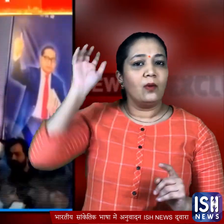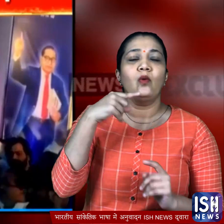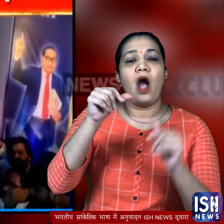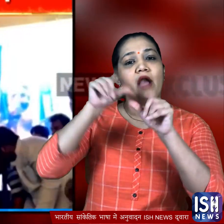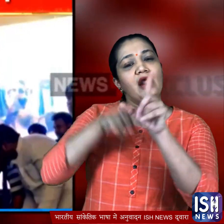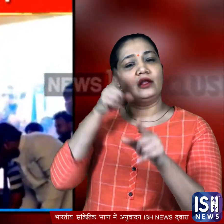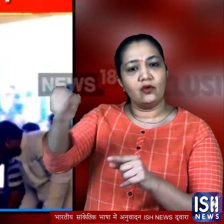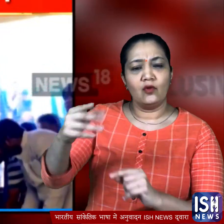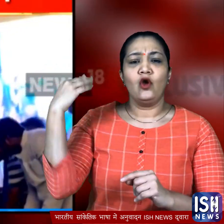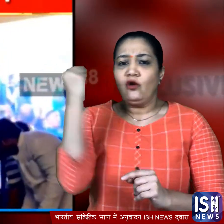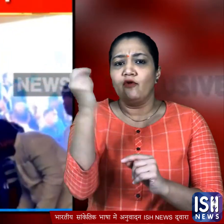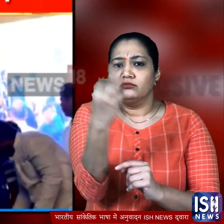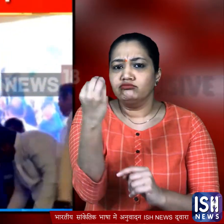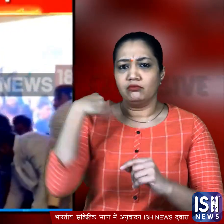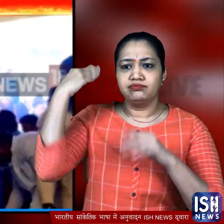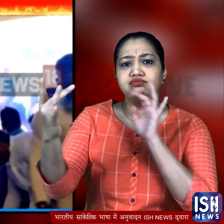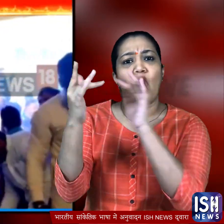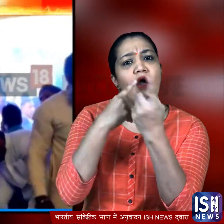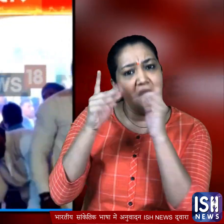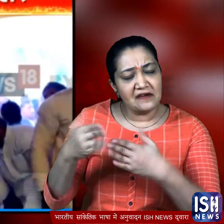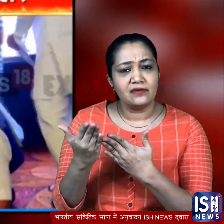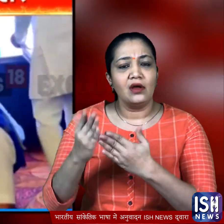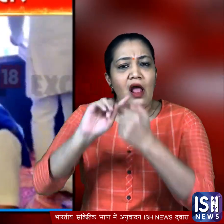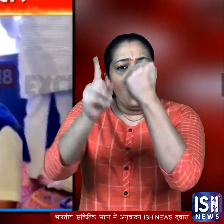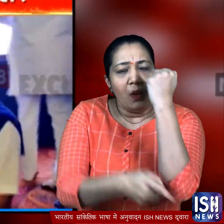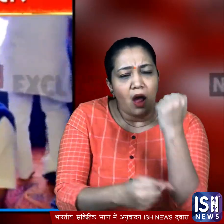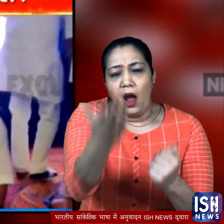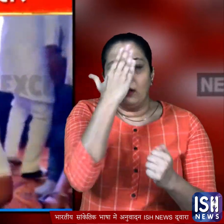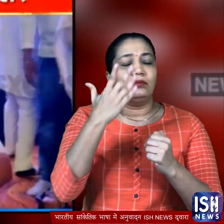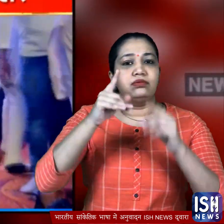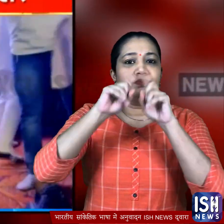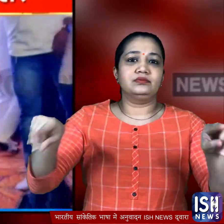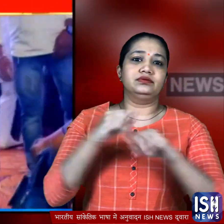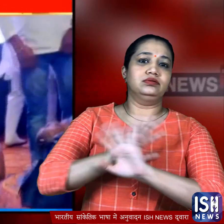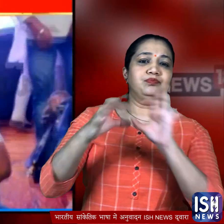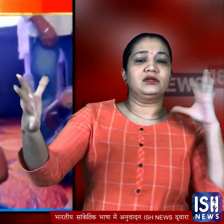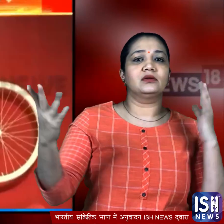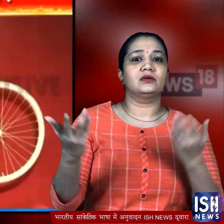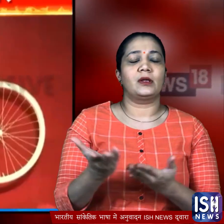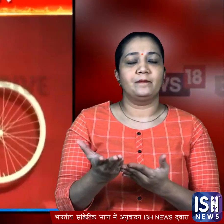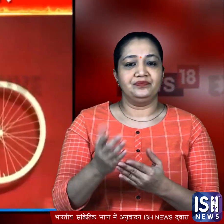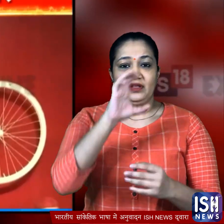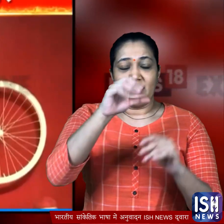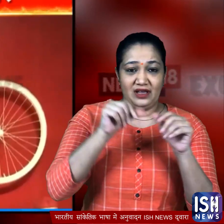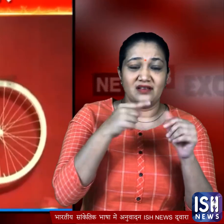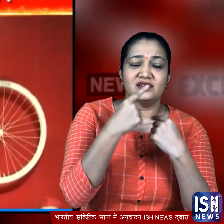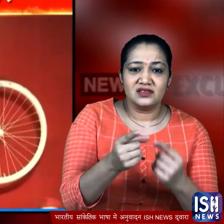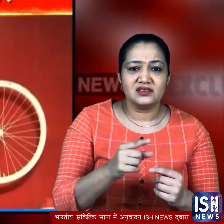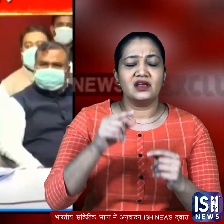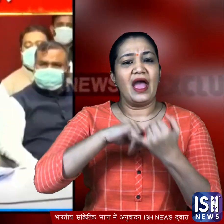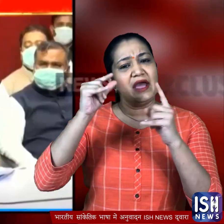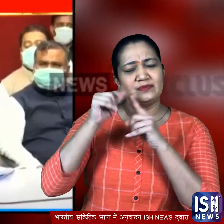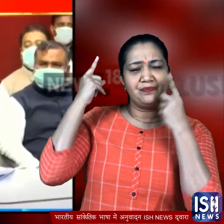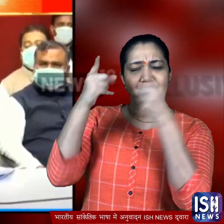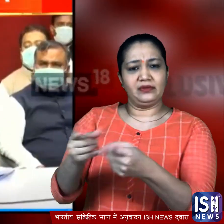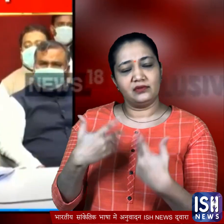बारे में ही कही, जिनके साथ वो पिछले कुछ महीनों से संपर्क में थे। लेकिन आखिरी पलों में उनकी बात बनते बनते अटक गई। चंद्रशेखर ने समाजवादी पार्टी को